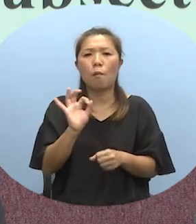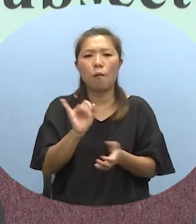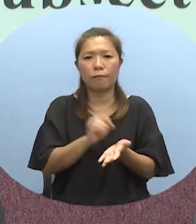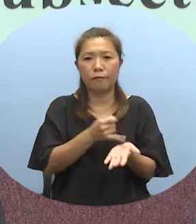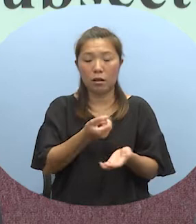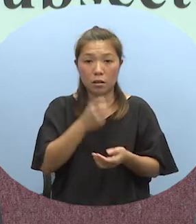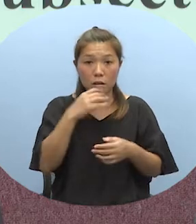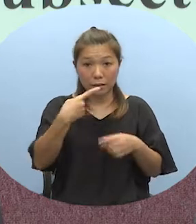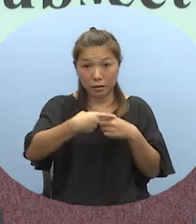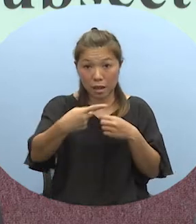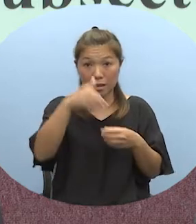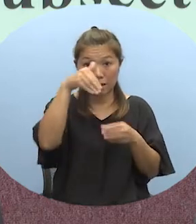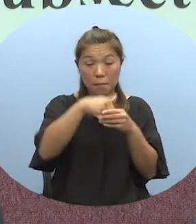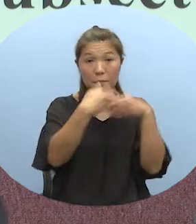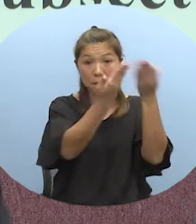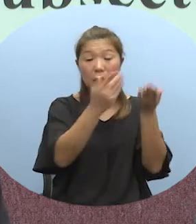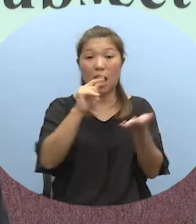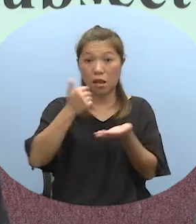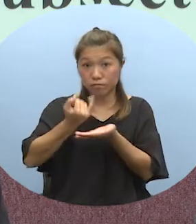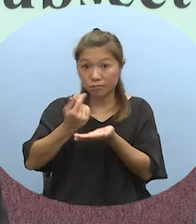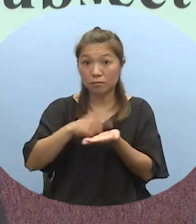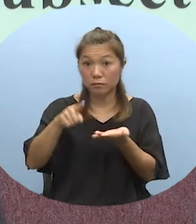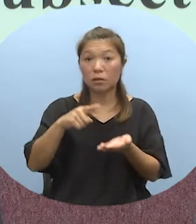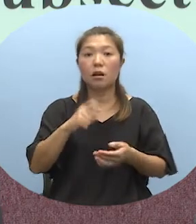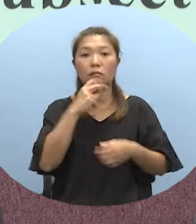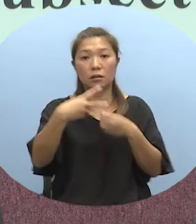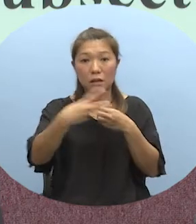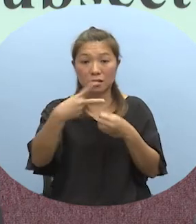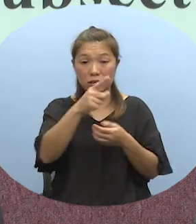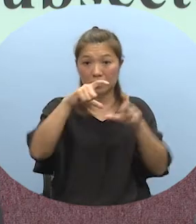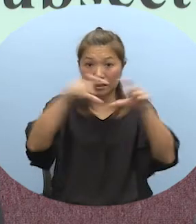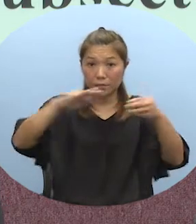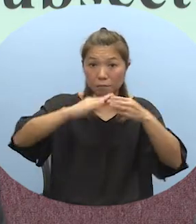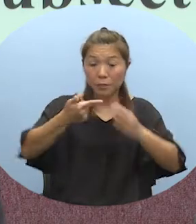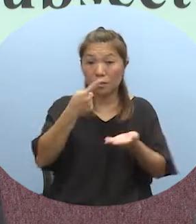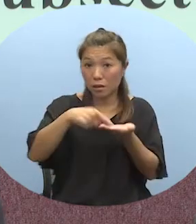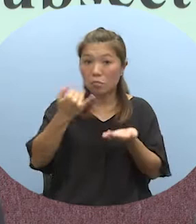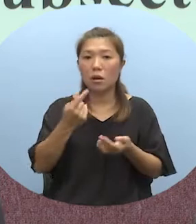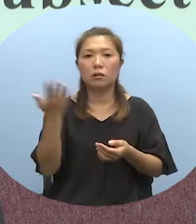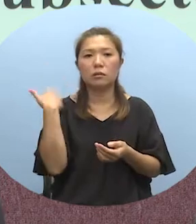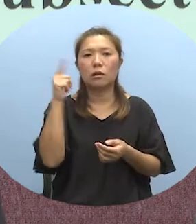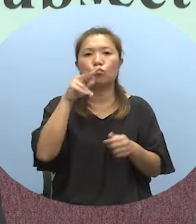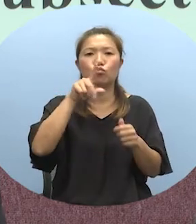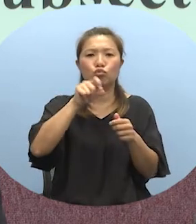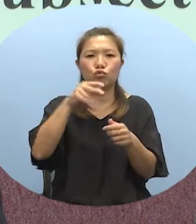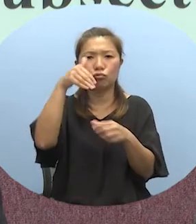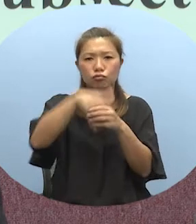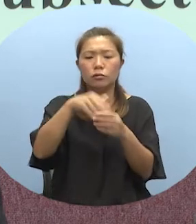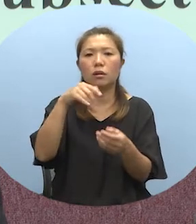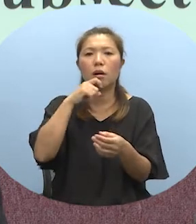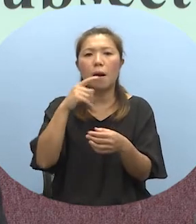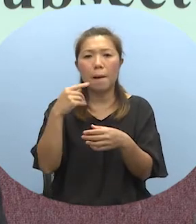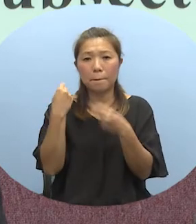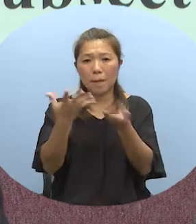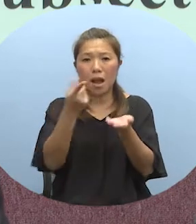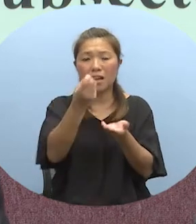就係嗰個提名係咪有效，二咧就係嗰個選票係咪有效。呢兩樣嘢選管會都唔會作任